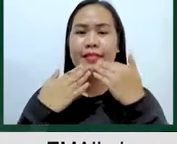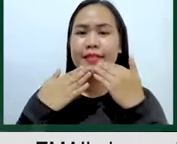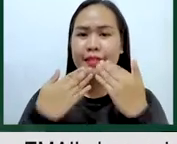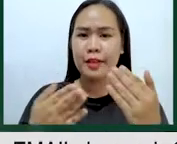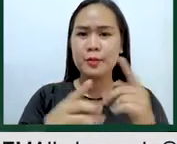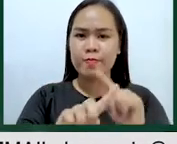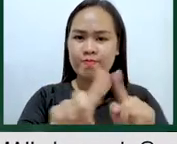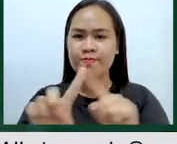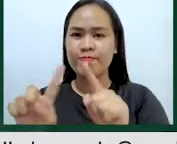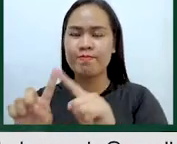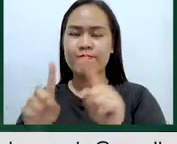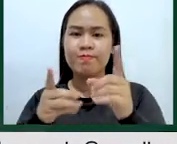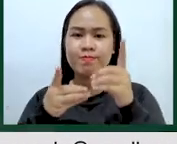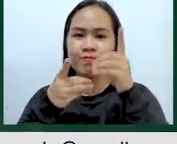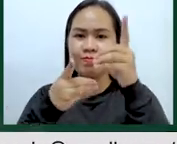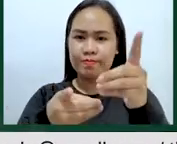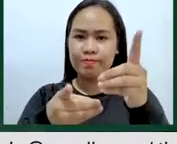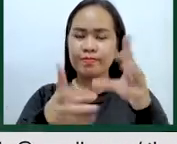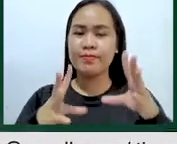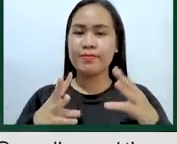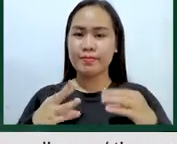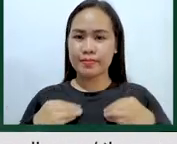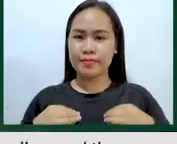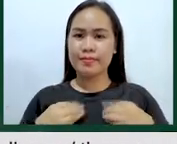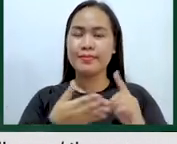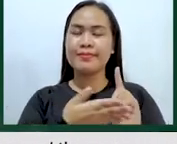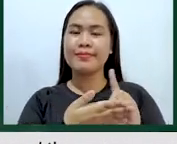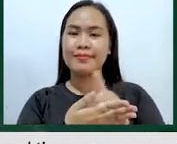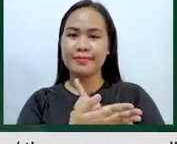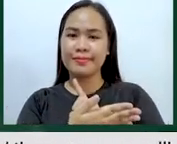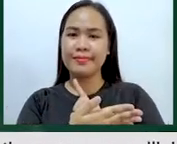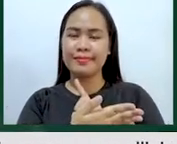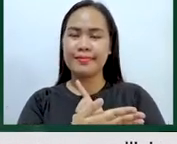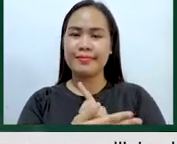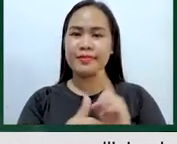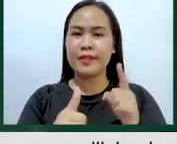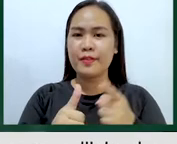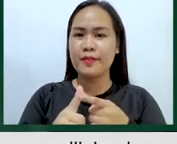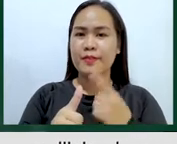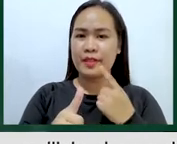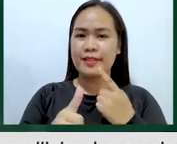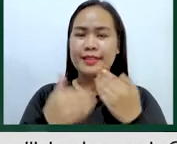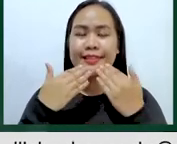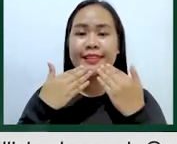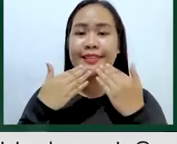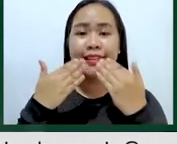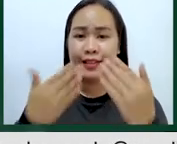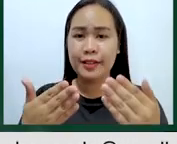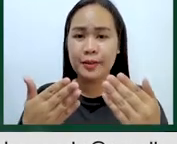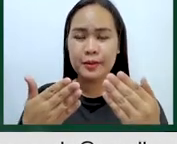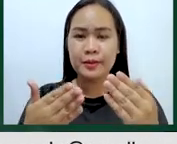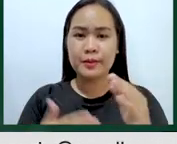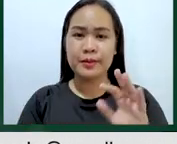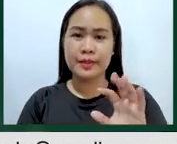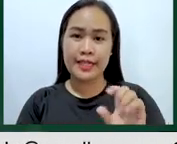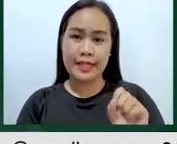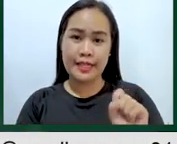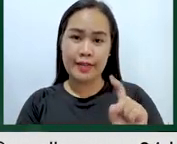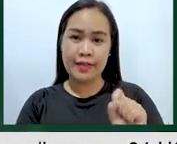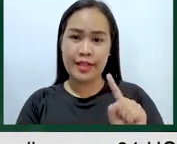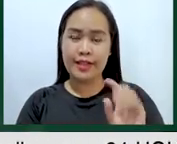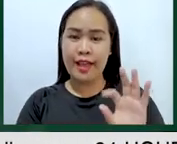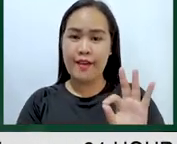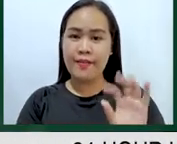ang spirit of bayanihan, no, dito po sa Barangay San Antonio, nakakatuwa, no, tuloy-tuloy pa rin, and kami nagpapasalamat sa iba't ibang